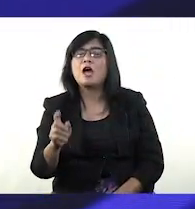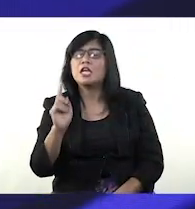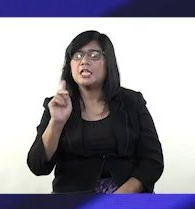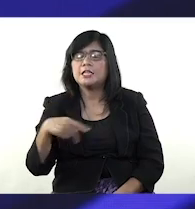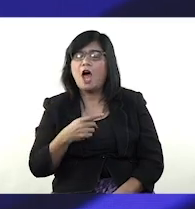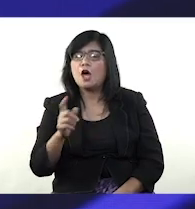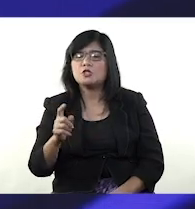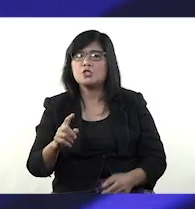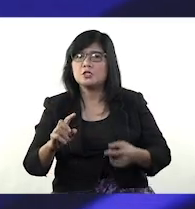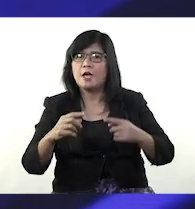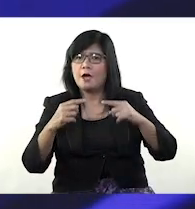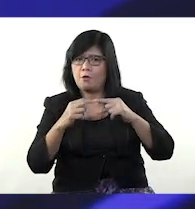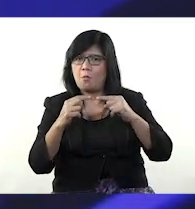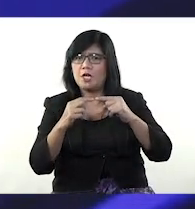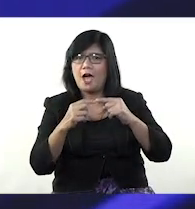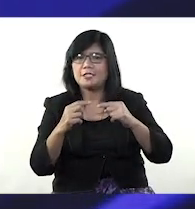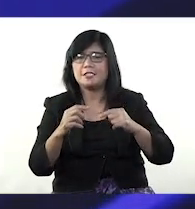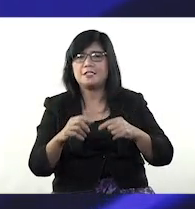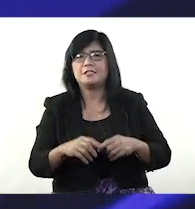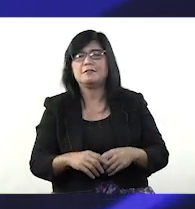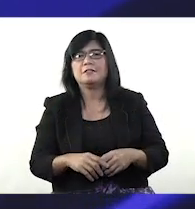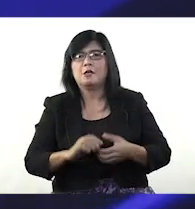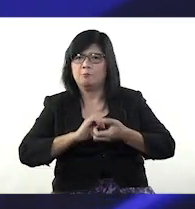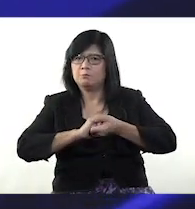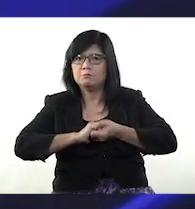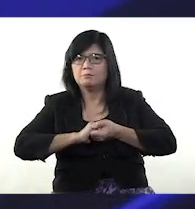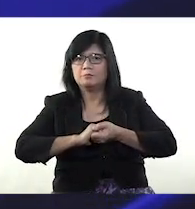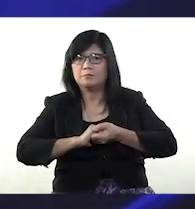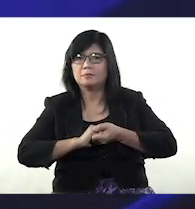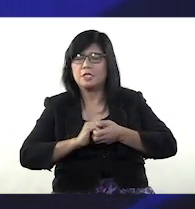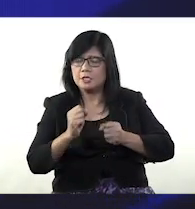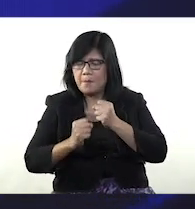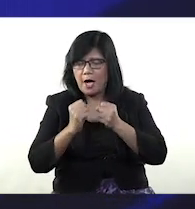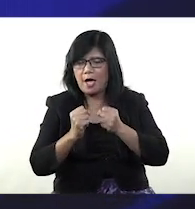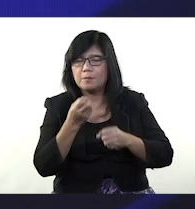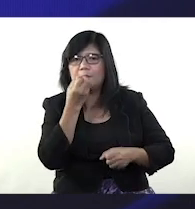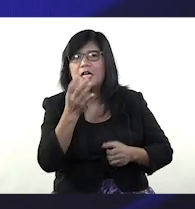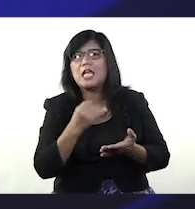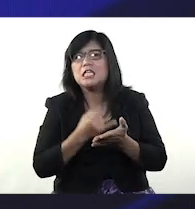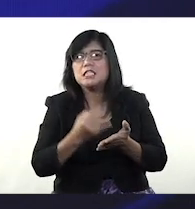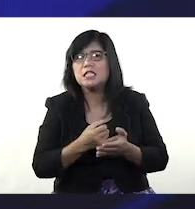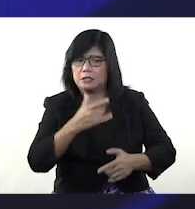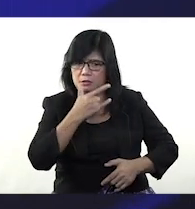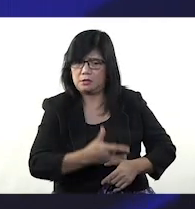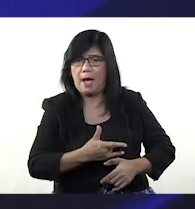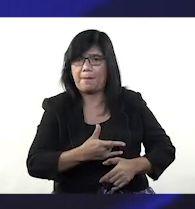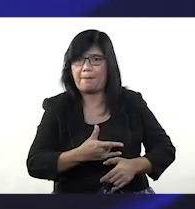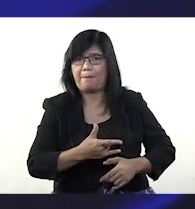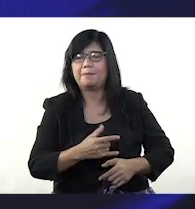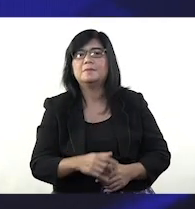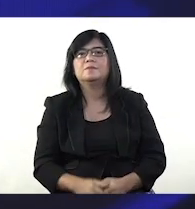tapi tentang semangat memberitakan Injil sesuai dengan menuntaskan amanat Agung Kristus tetap harus kita